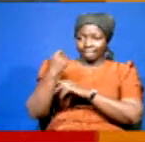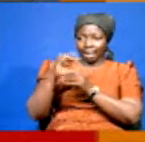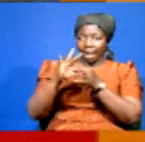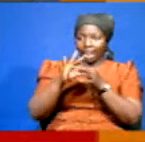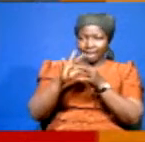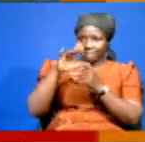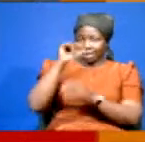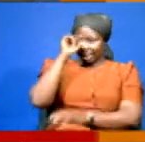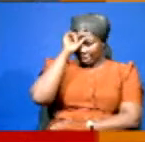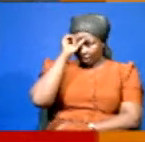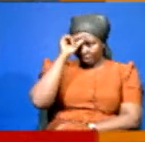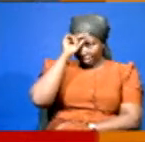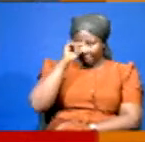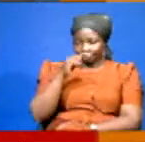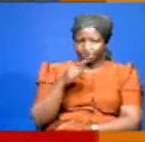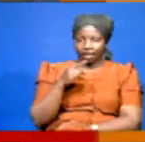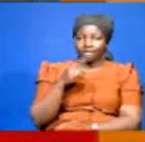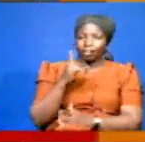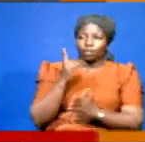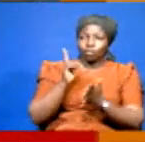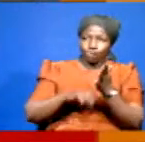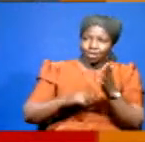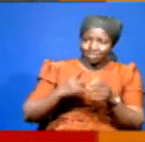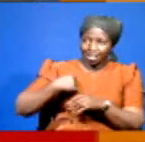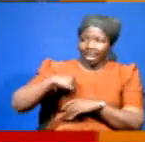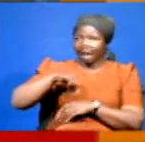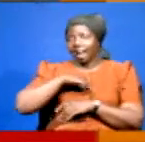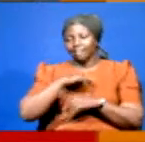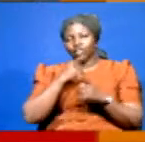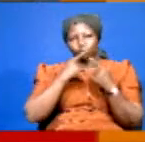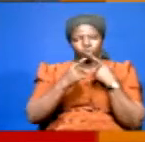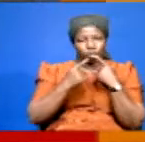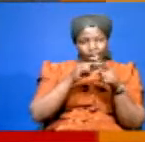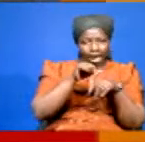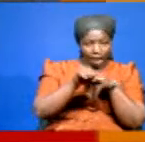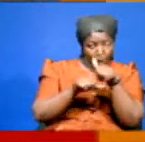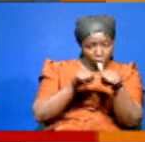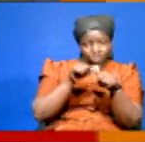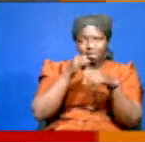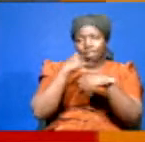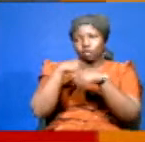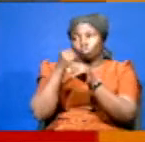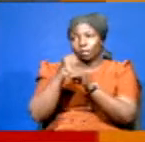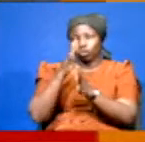tulikuwa tukinongonezana na kuongea juu yake ni kuhakikisha ya kwamba tuko na